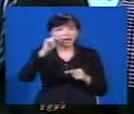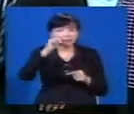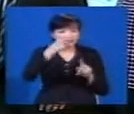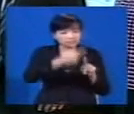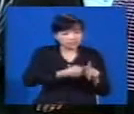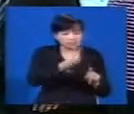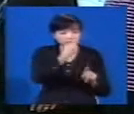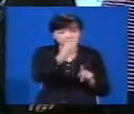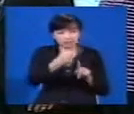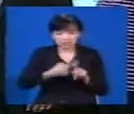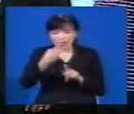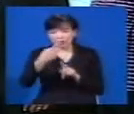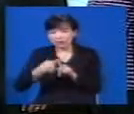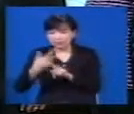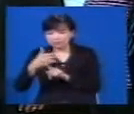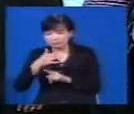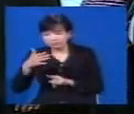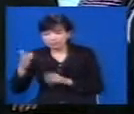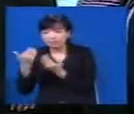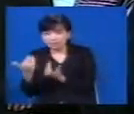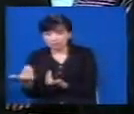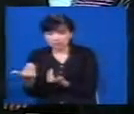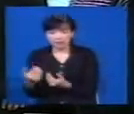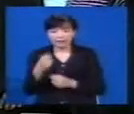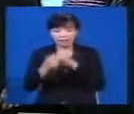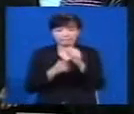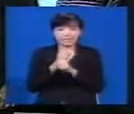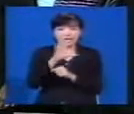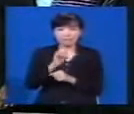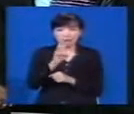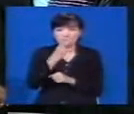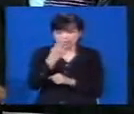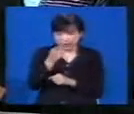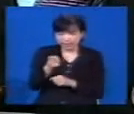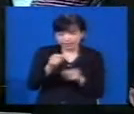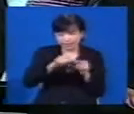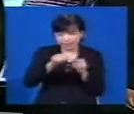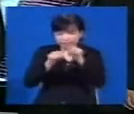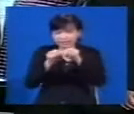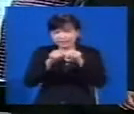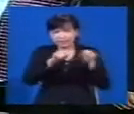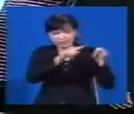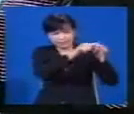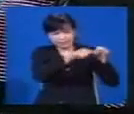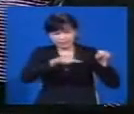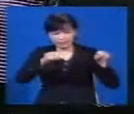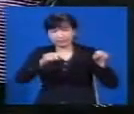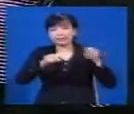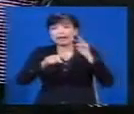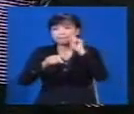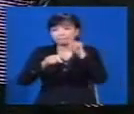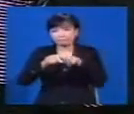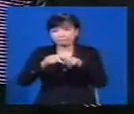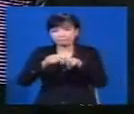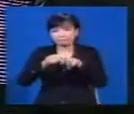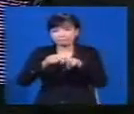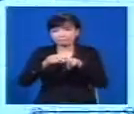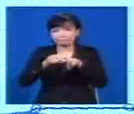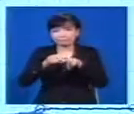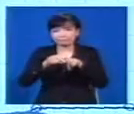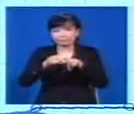ต่างๆมกราคมกุมภาจนถึงปัจจุบันเนี่ยนะฮะปี56เนี่ยน้ำอยู่ตรงนี้เองนะครับอันนี้ปริมาณน้ำสูงสุดของเขื่อนถ้